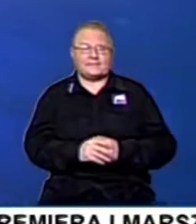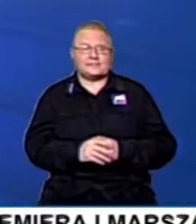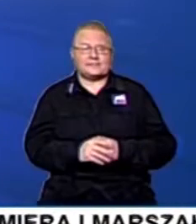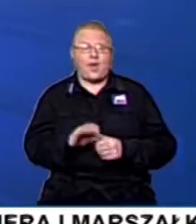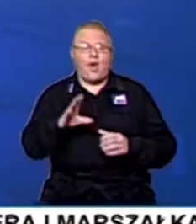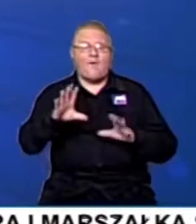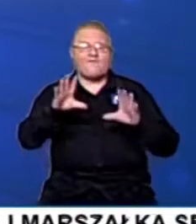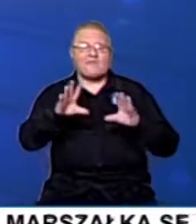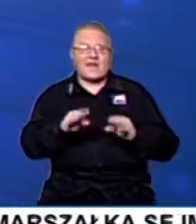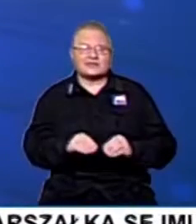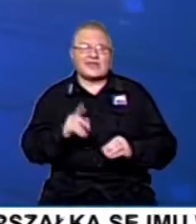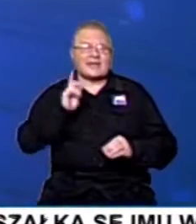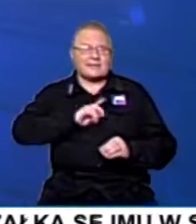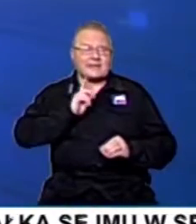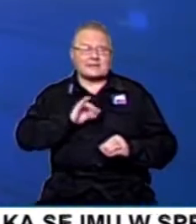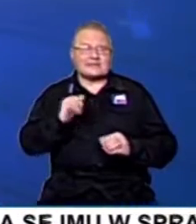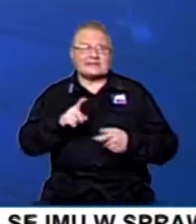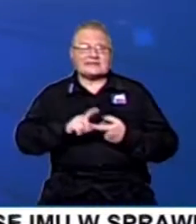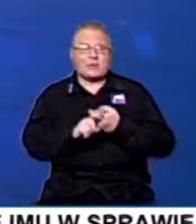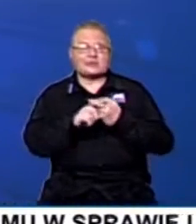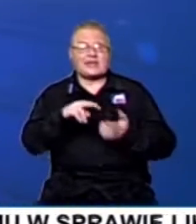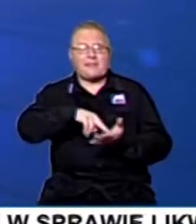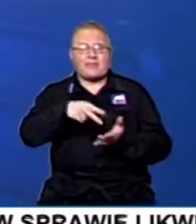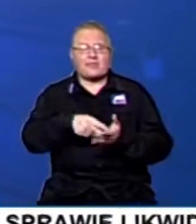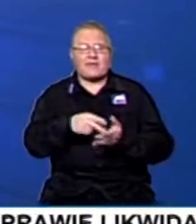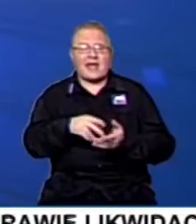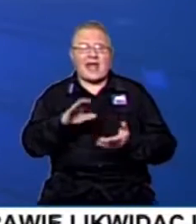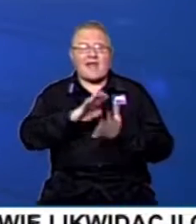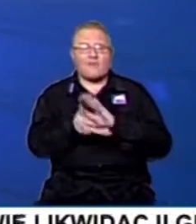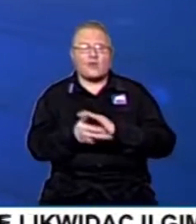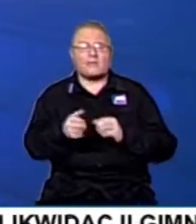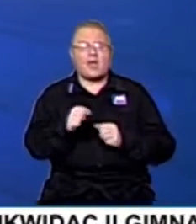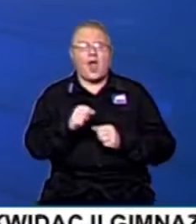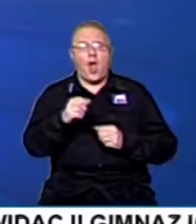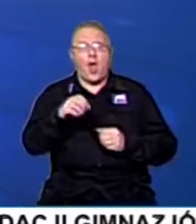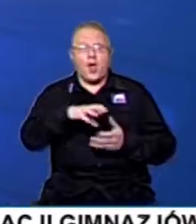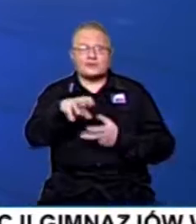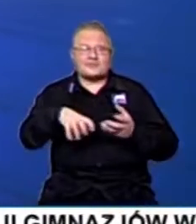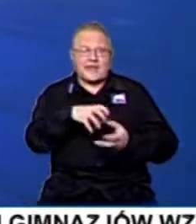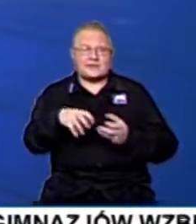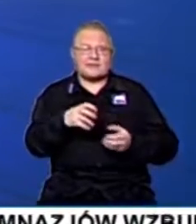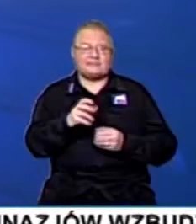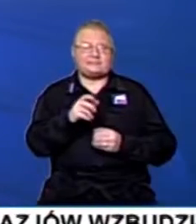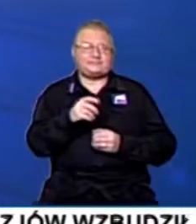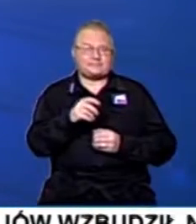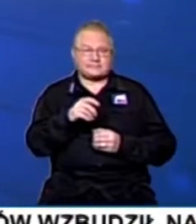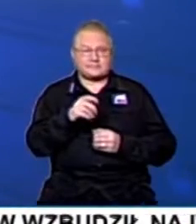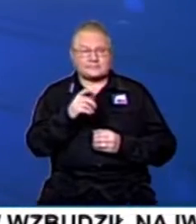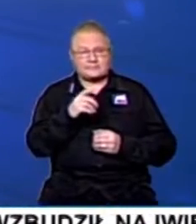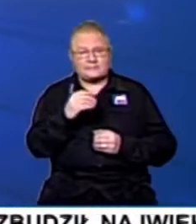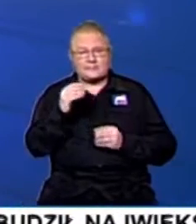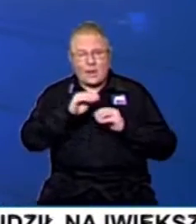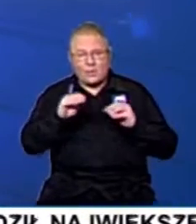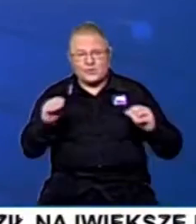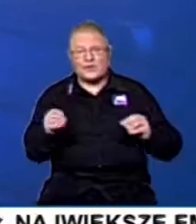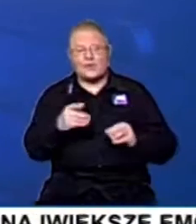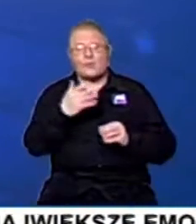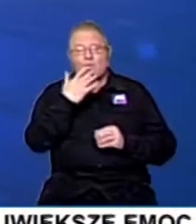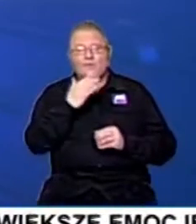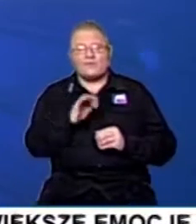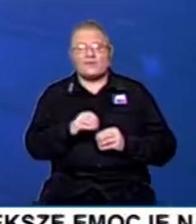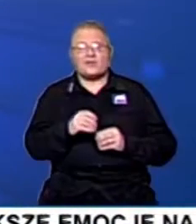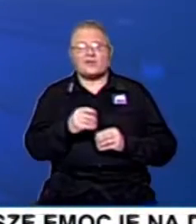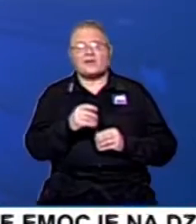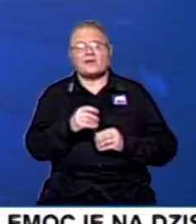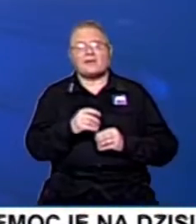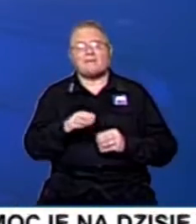O wygaszaniu gimnazjów i założeniach planowanej reformy oświaty mówił dziś w Wieluniu podsekretarz stanu w Ministerstwie Edukacji Narodowej Maciej